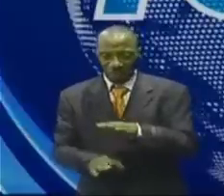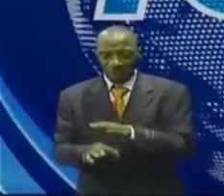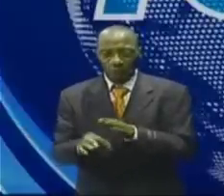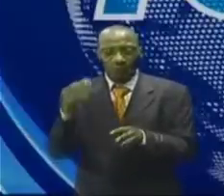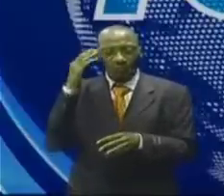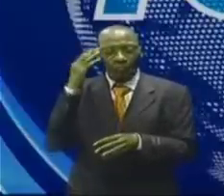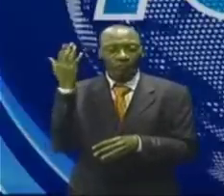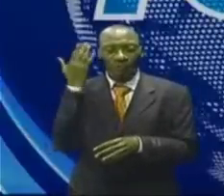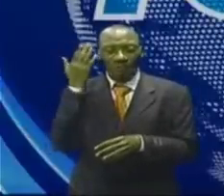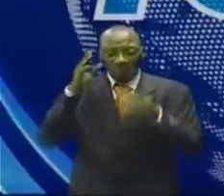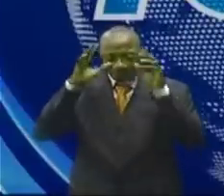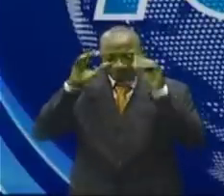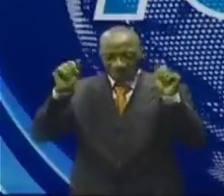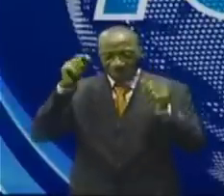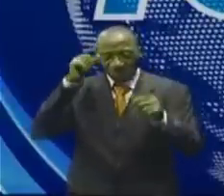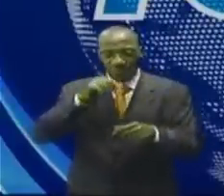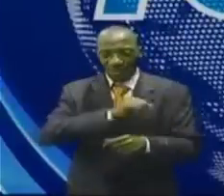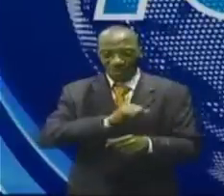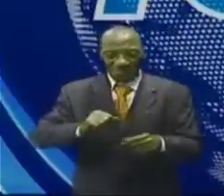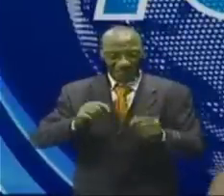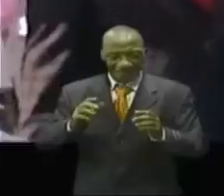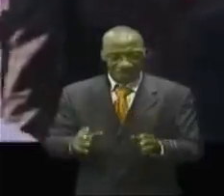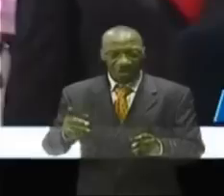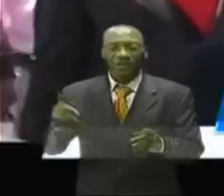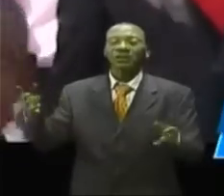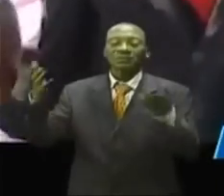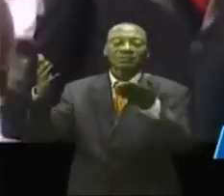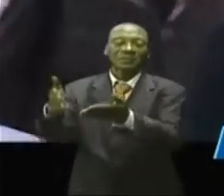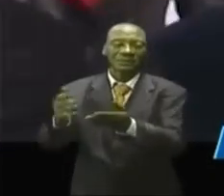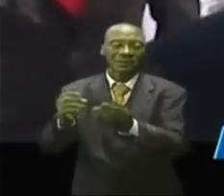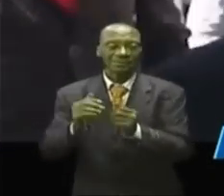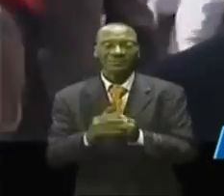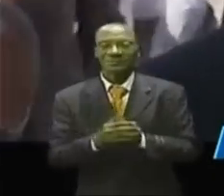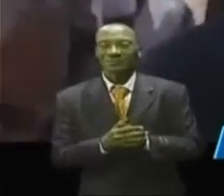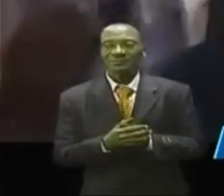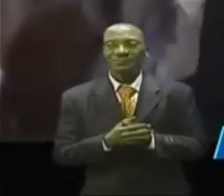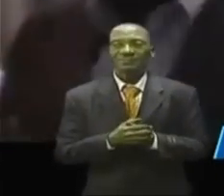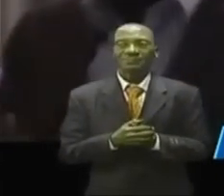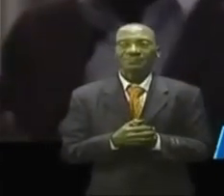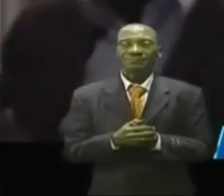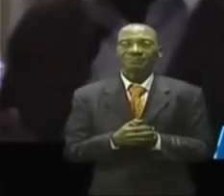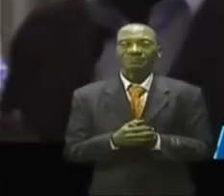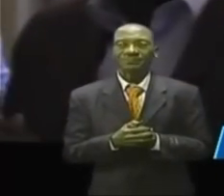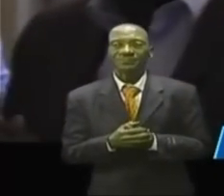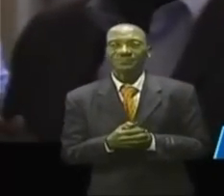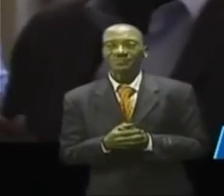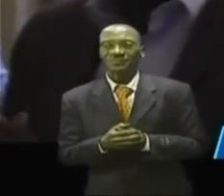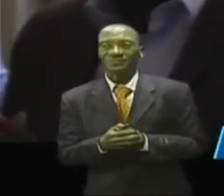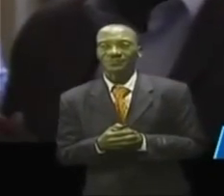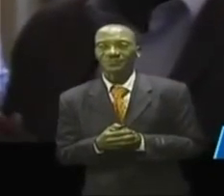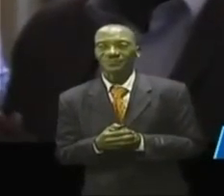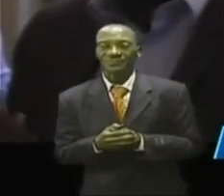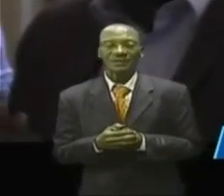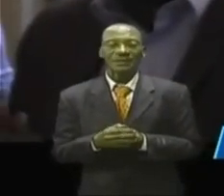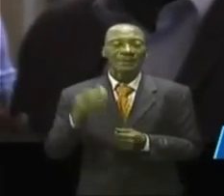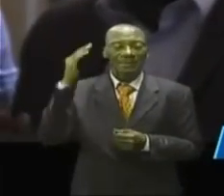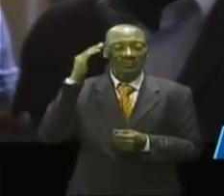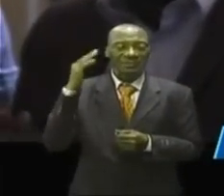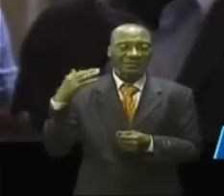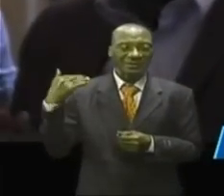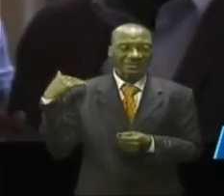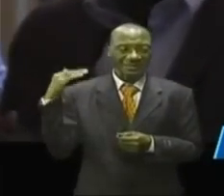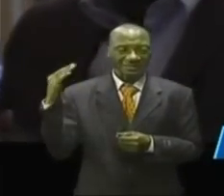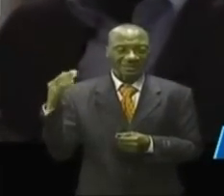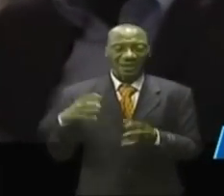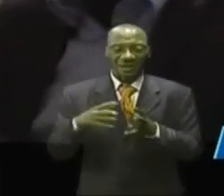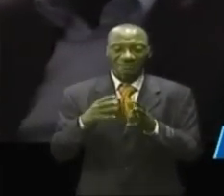œuvres caritatives. Les détails avec Sandra Nyangi. En République démocratique du Congo, le ministre d'État et député fédéral